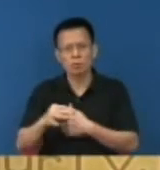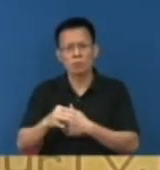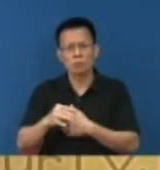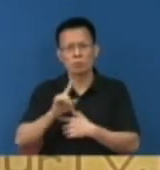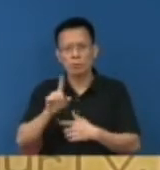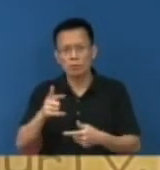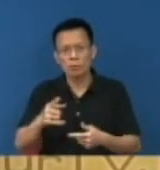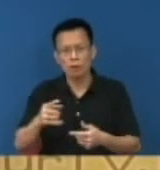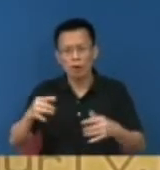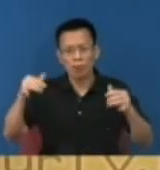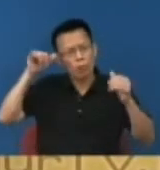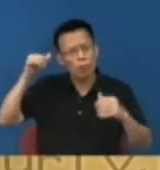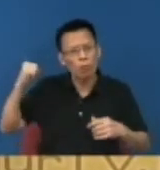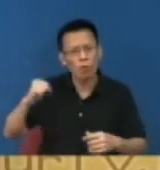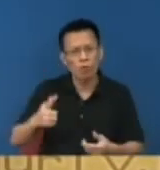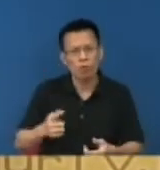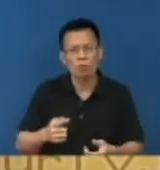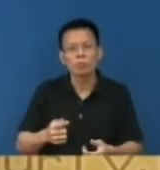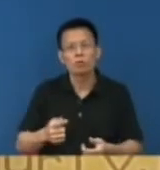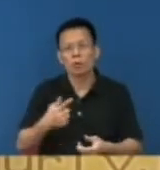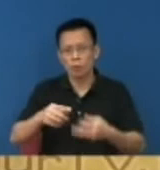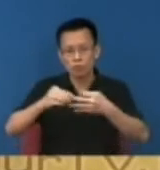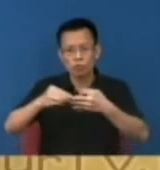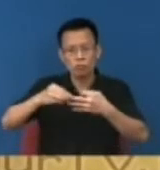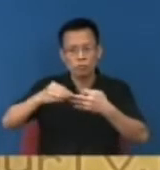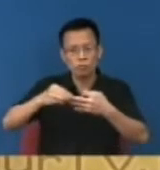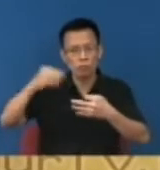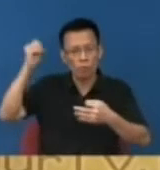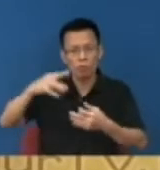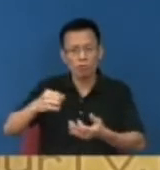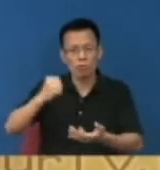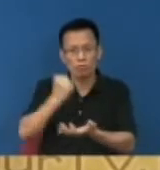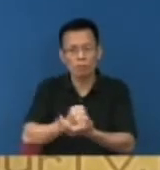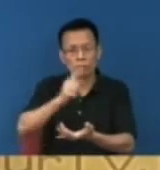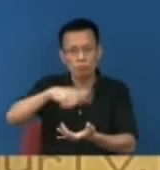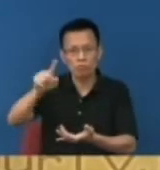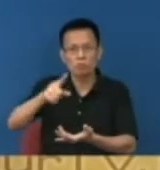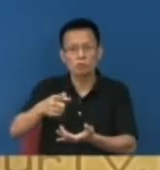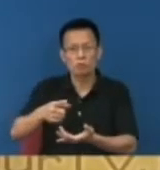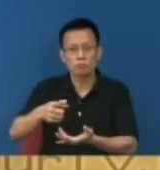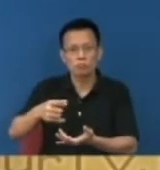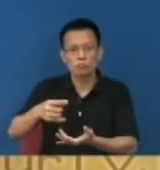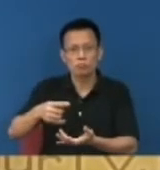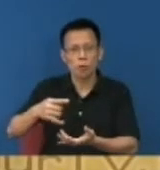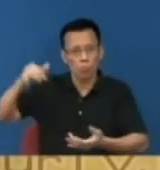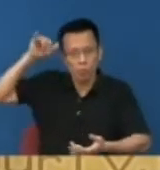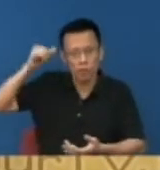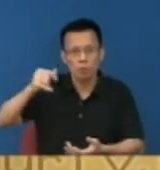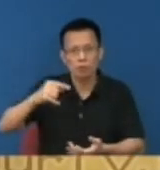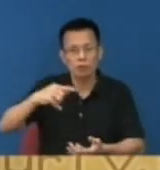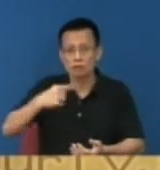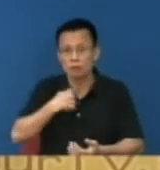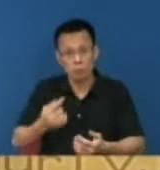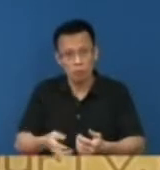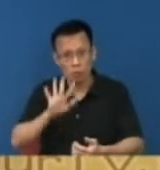咧？係咪話由張文光批准嘅抗命行為就係值得尊重咧？冇張